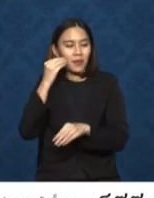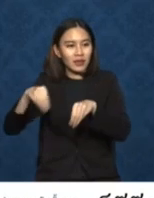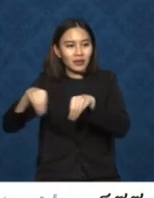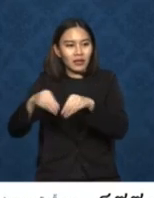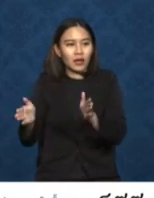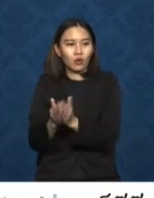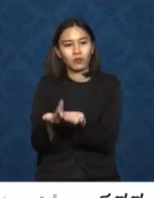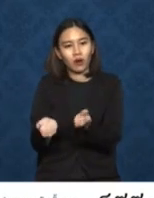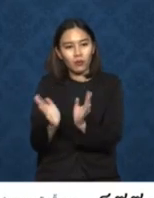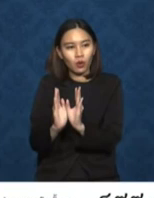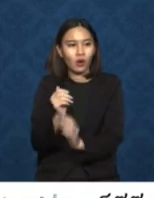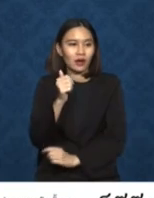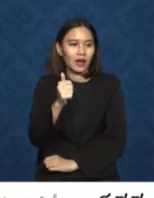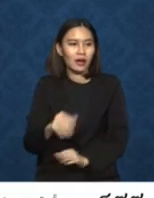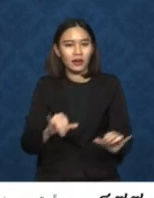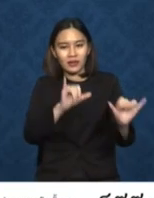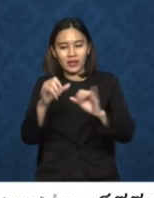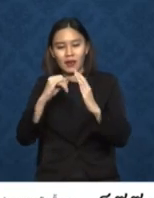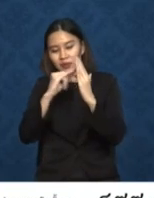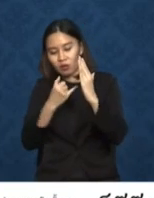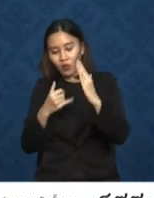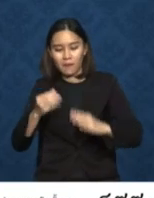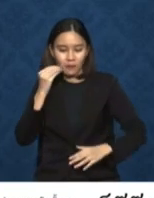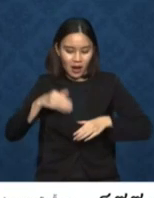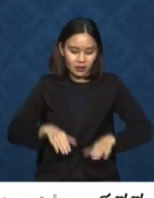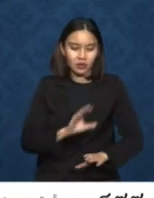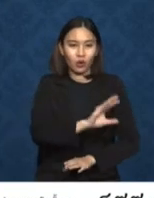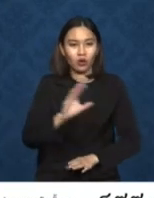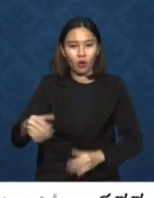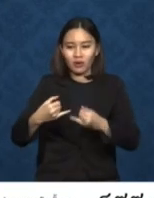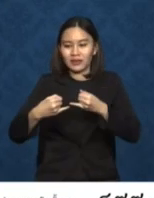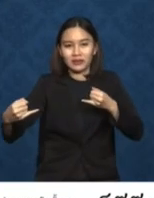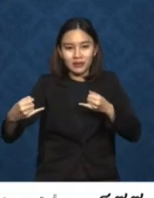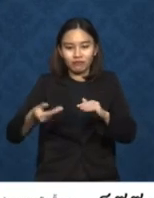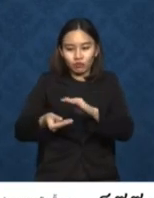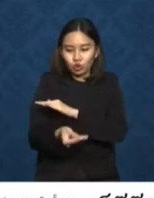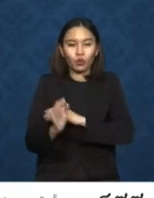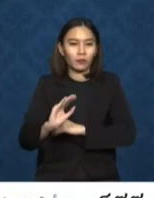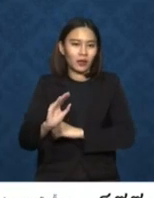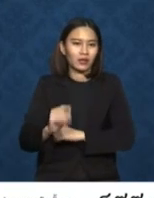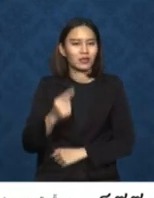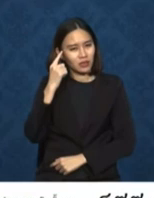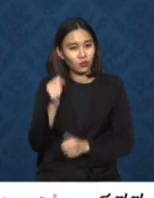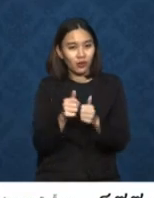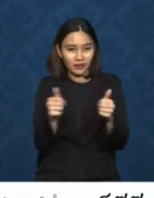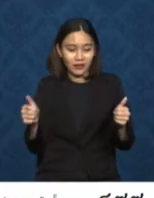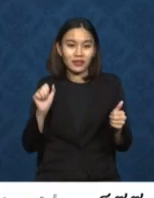อยู่กัครอบครัได้ได้ย้ายไปยัจำหดบ้านเกิดโยไมต้ใช้เส้นสายมัจะดีสักแ่ไหนครับ